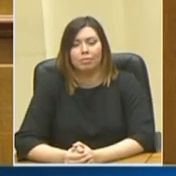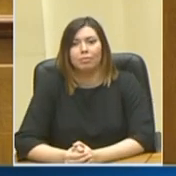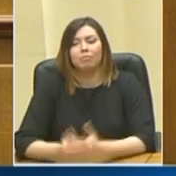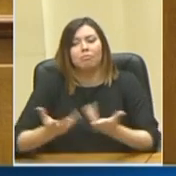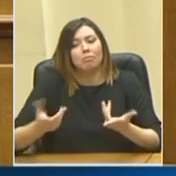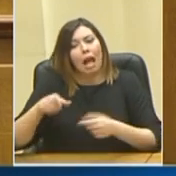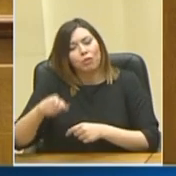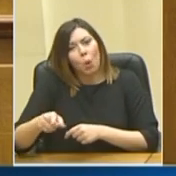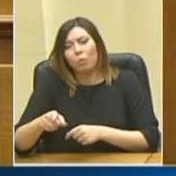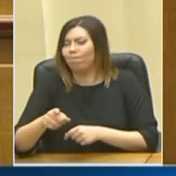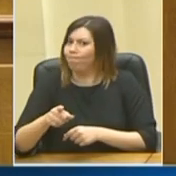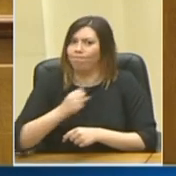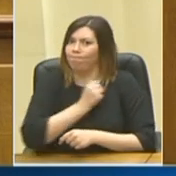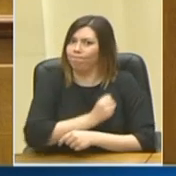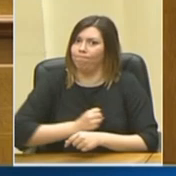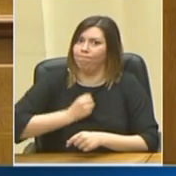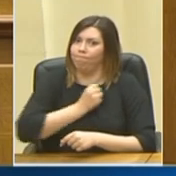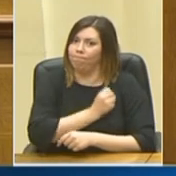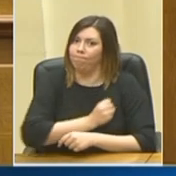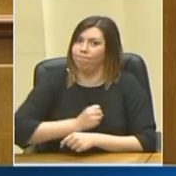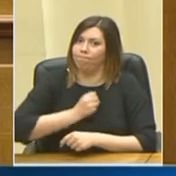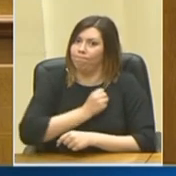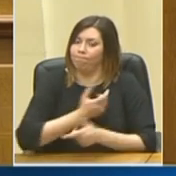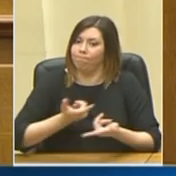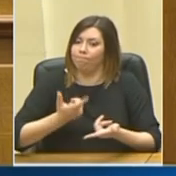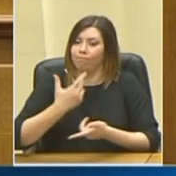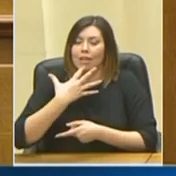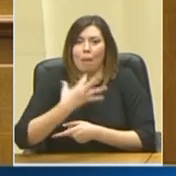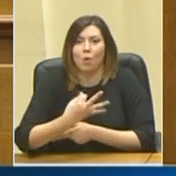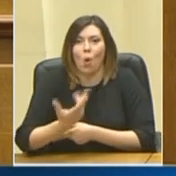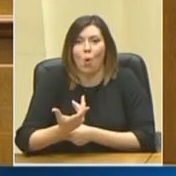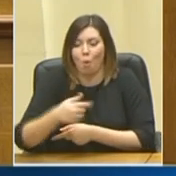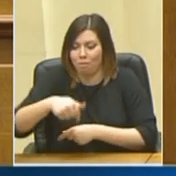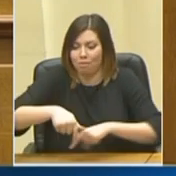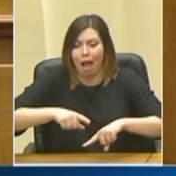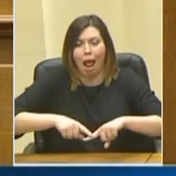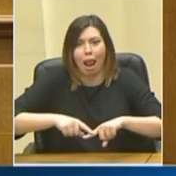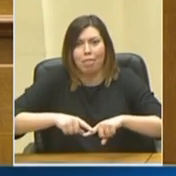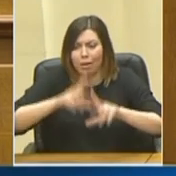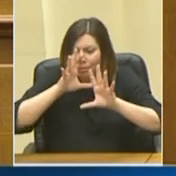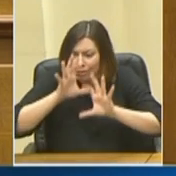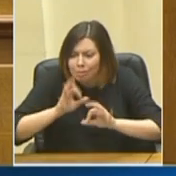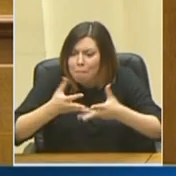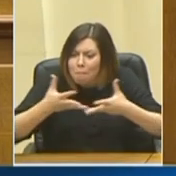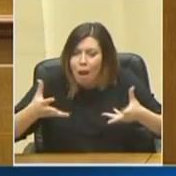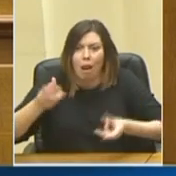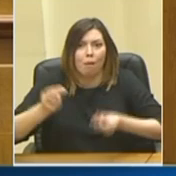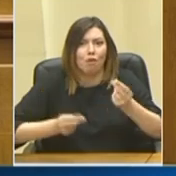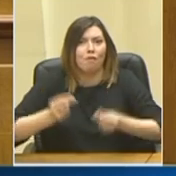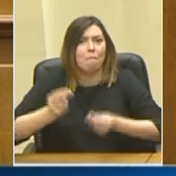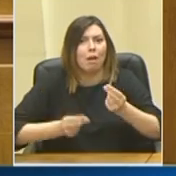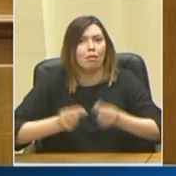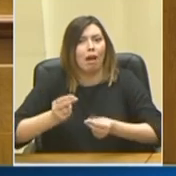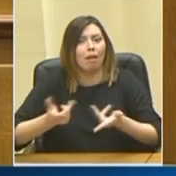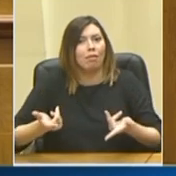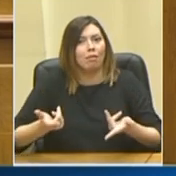Και αυτό δεν είναι ευχάριστο, γιατί η χώρα αντιμετωπίζει μεγάλα προβλήματα. Η